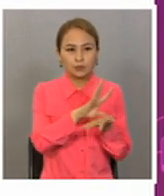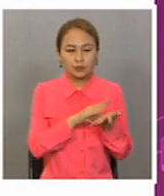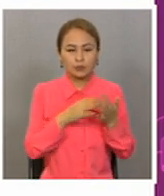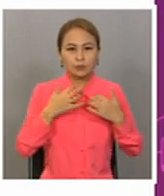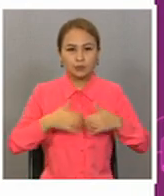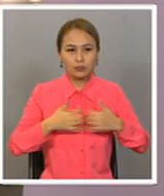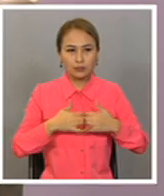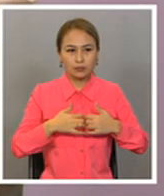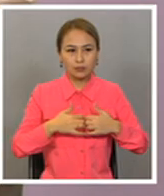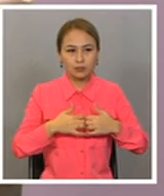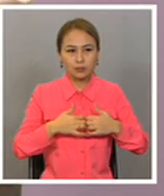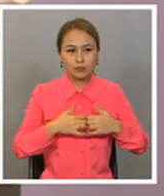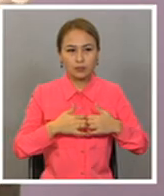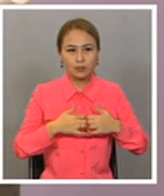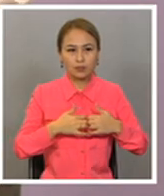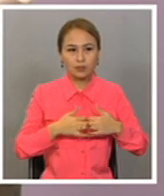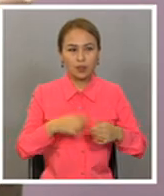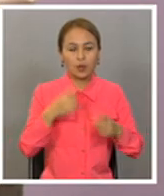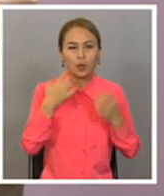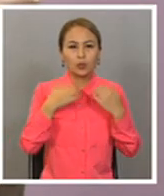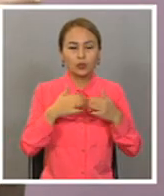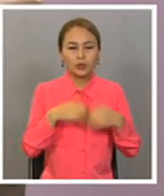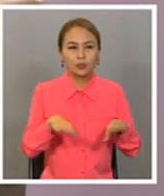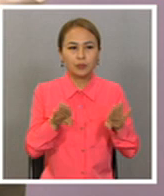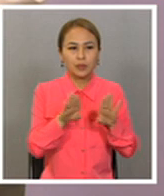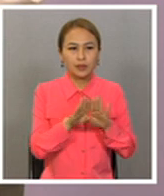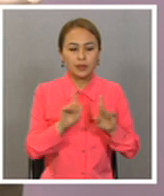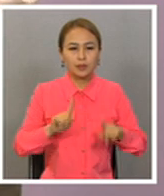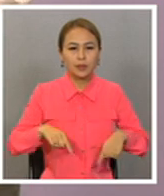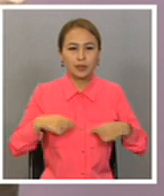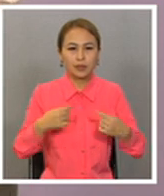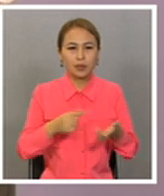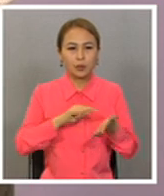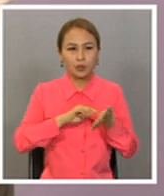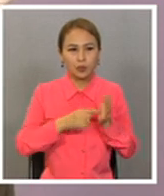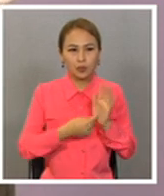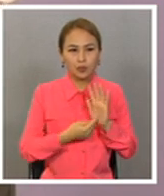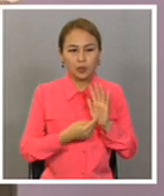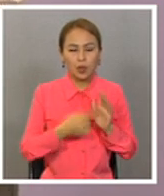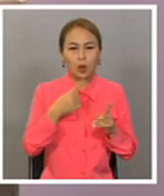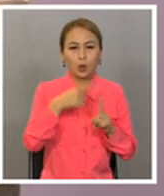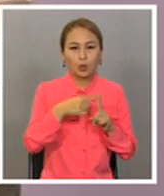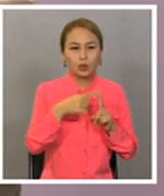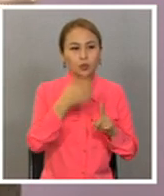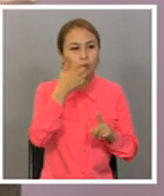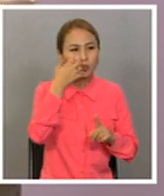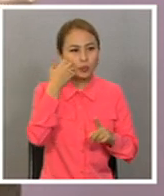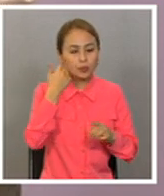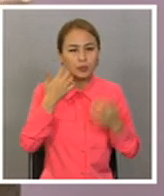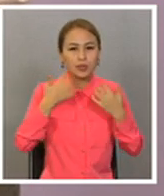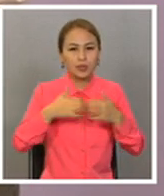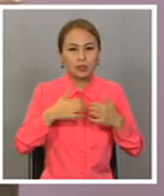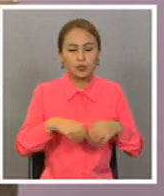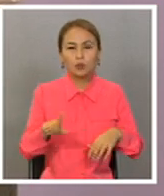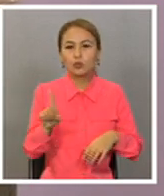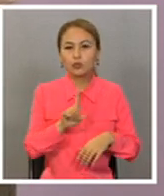есептеңдер. Өлшем бірліктерімен берілген көбейтуді қосудың көмегімен есептеу үшін